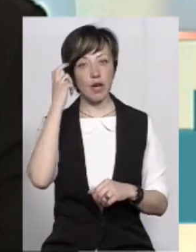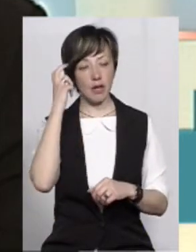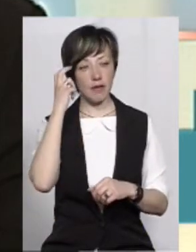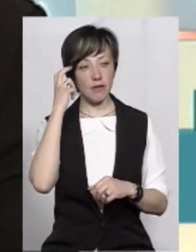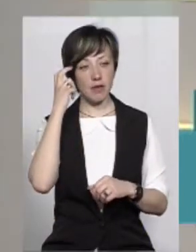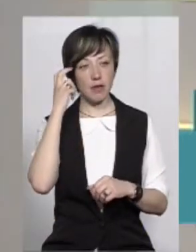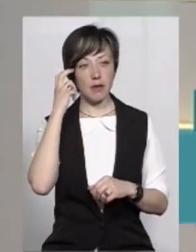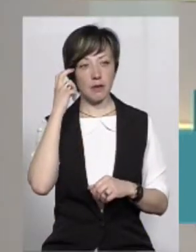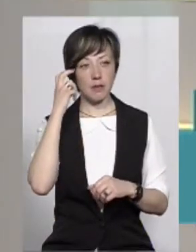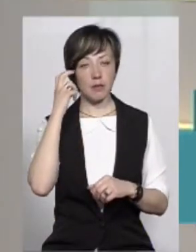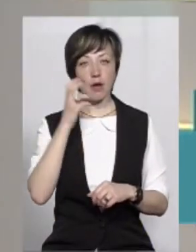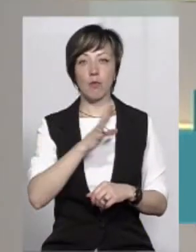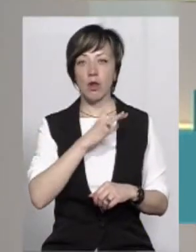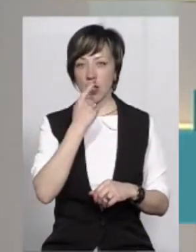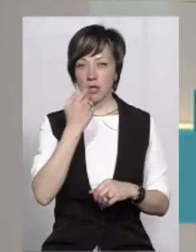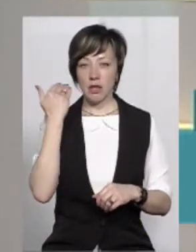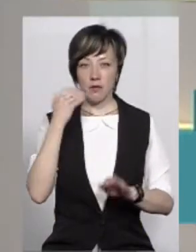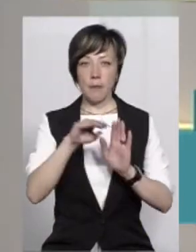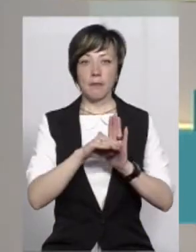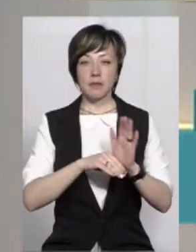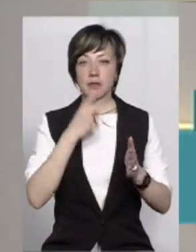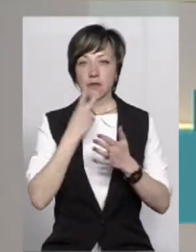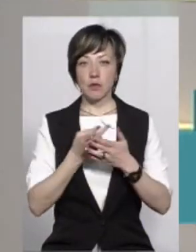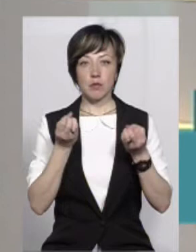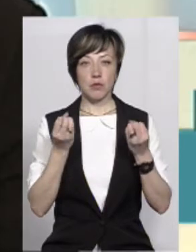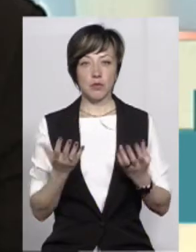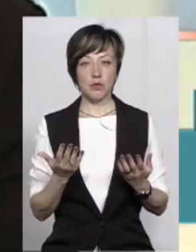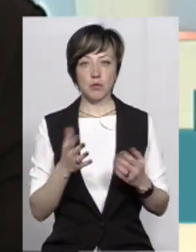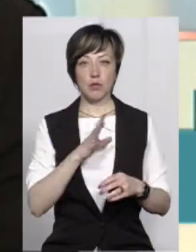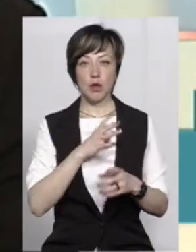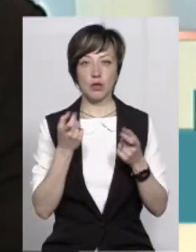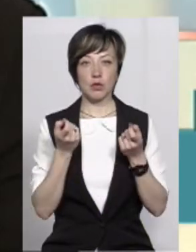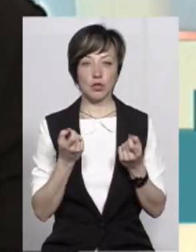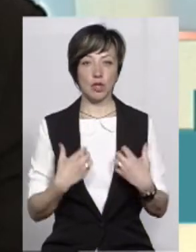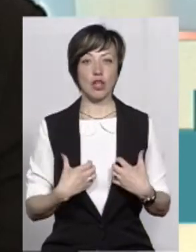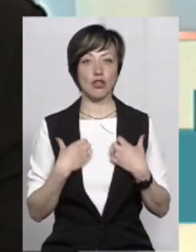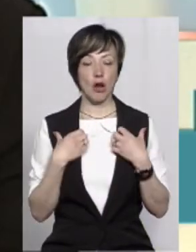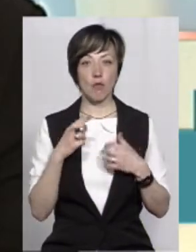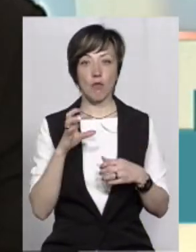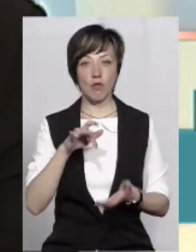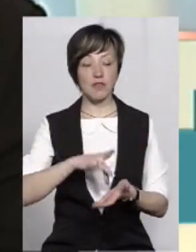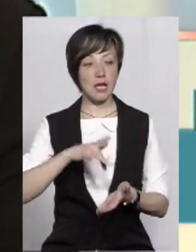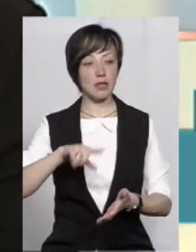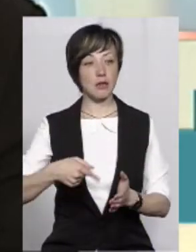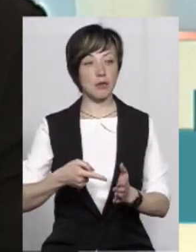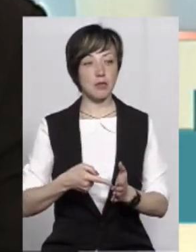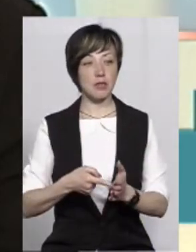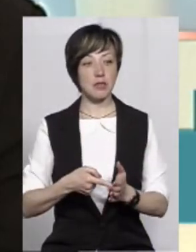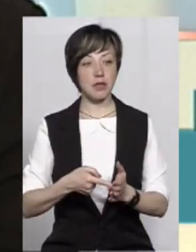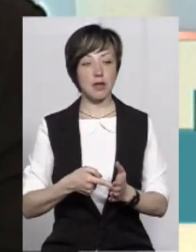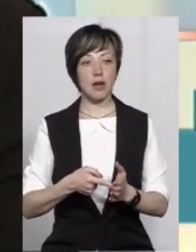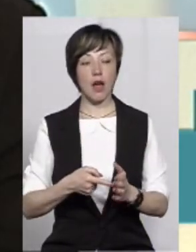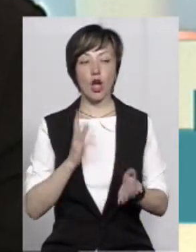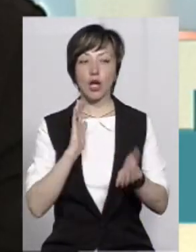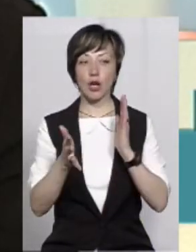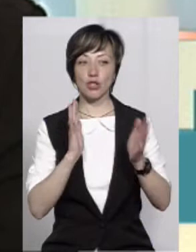Києві була недавно передача, я дивилася, я просто, знаєте, була трошки нажахана, бо у центрі міста, там особливо